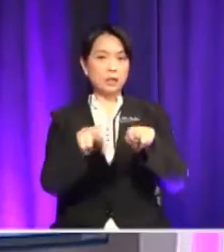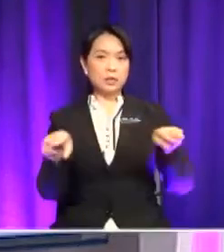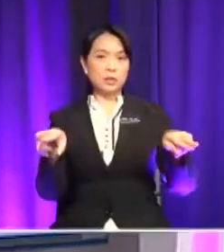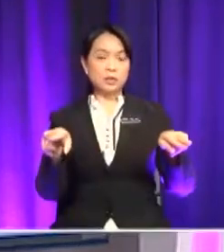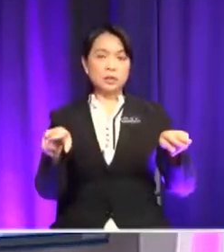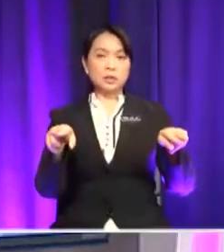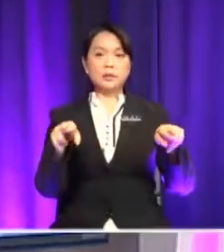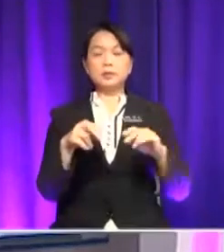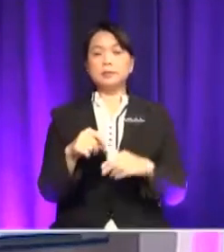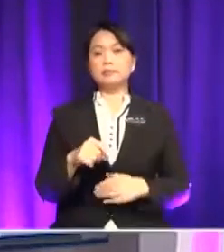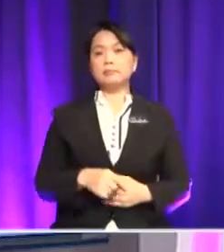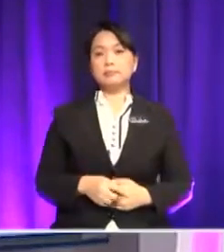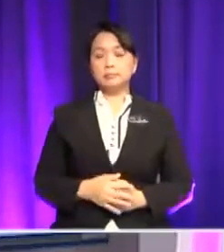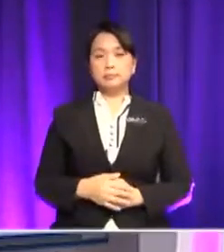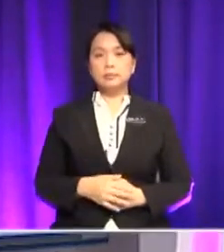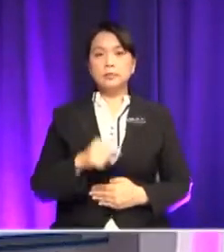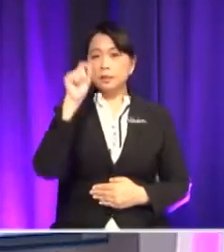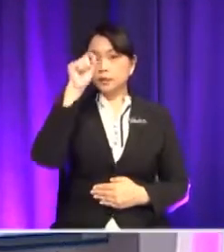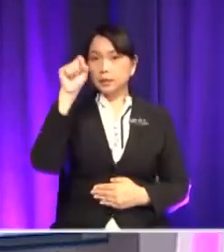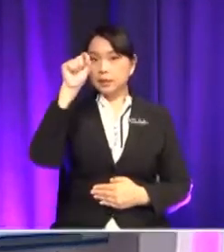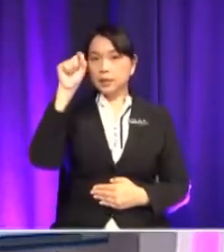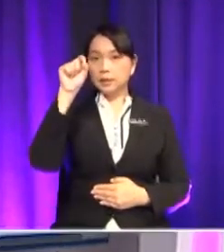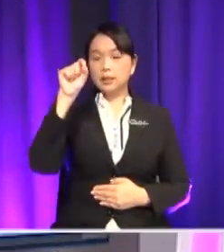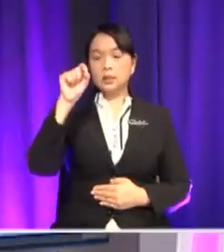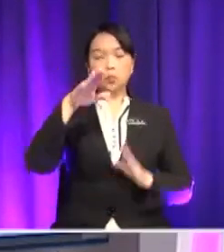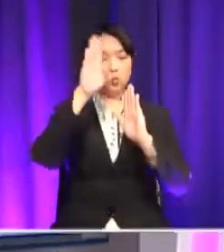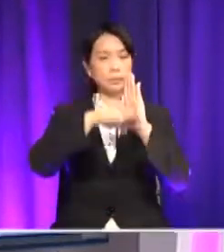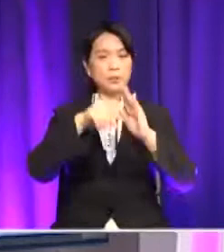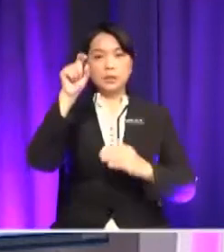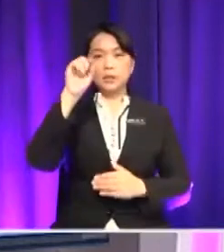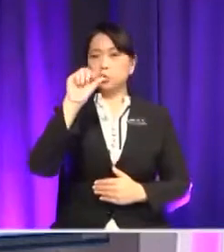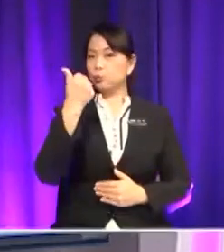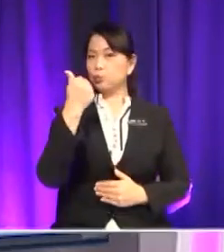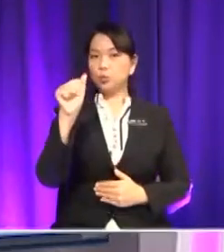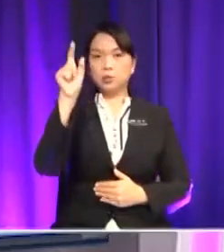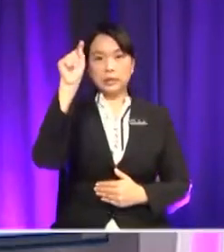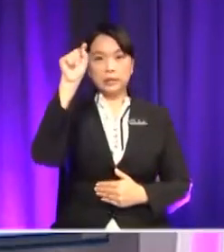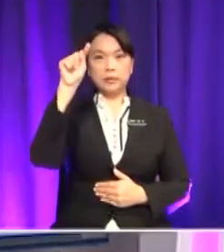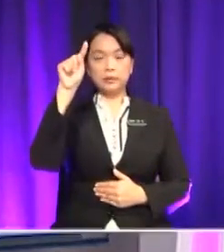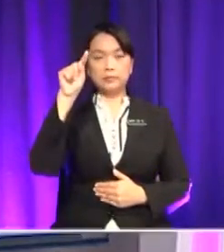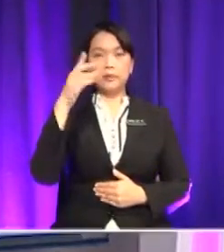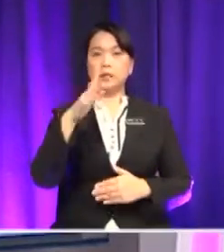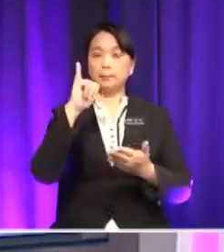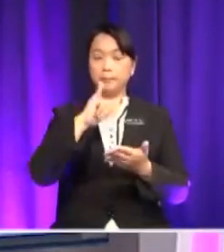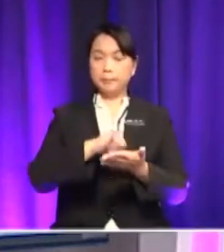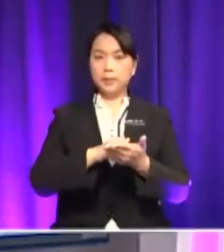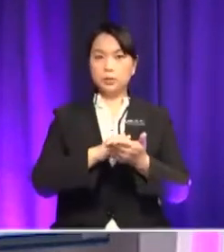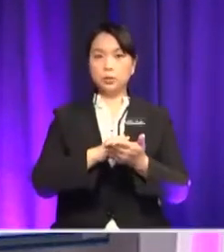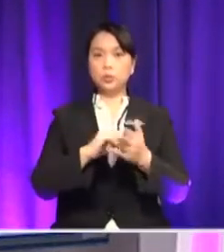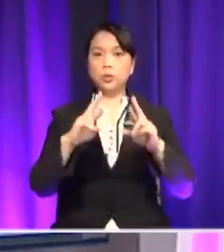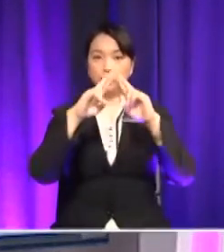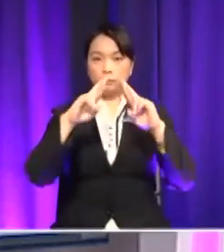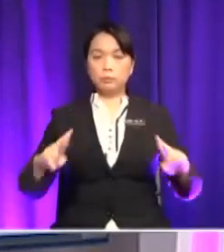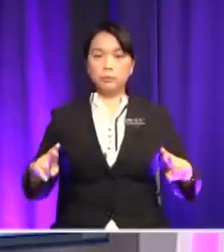adalah kurang daripada 10 darjah. Baik. Manakala pembinaan yang kedua ialah bumbung curam iaitu melebihi daripada